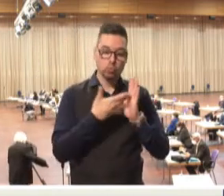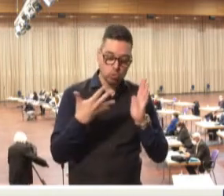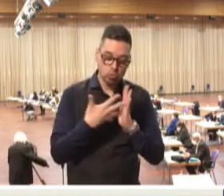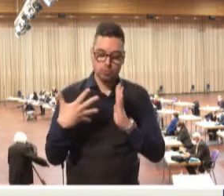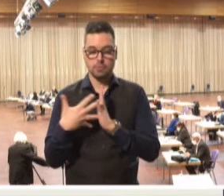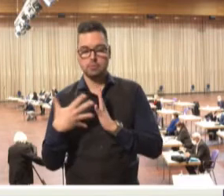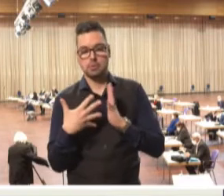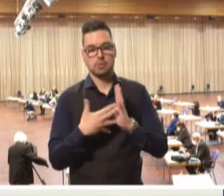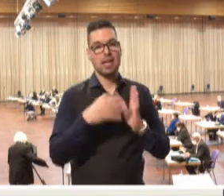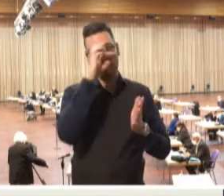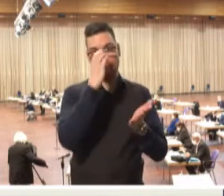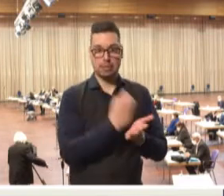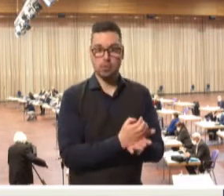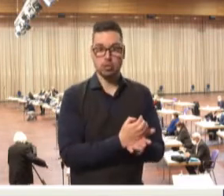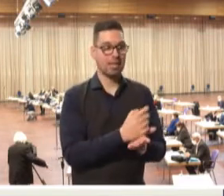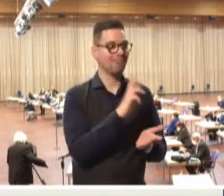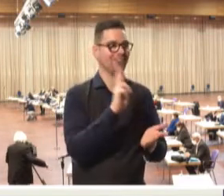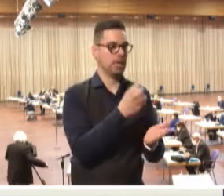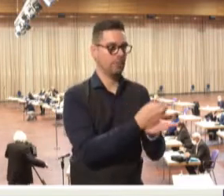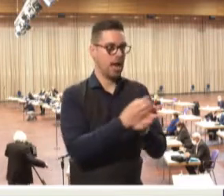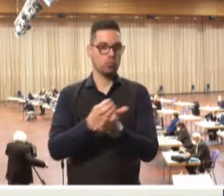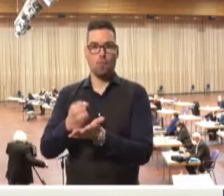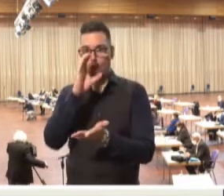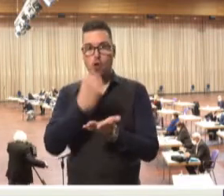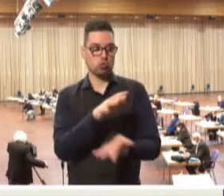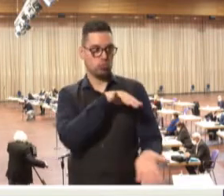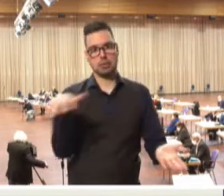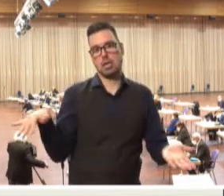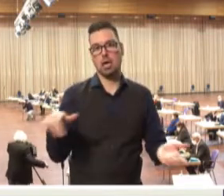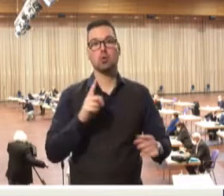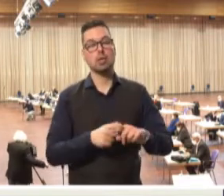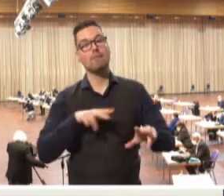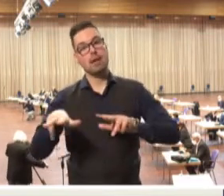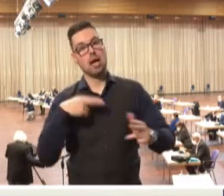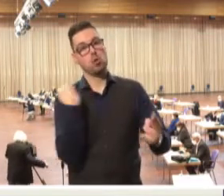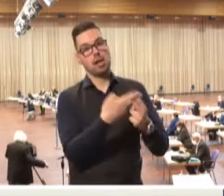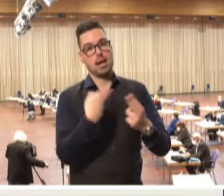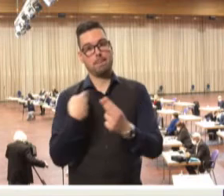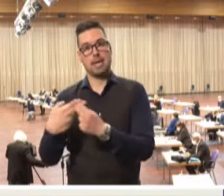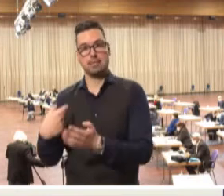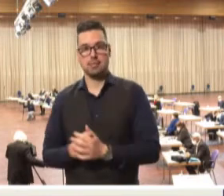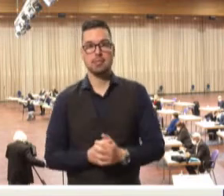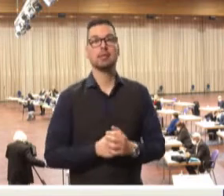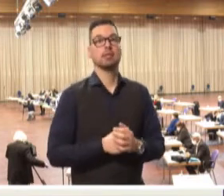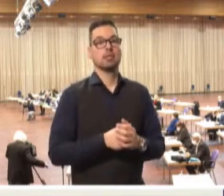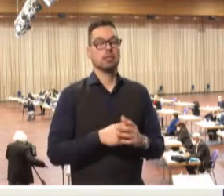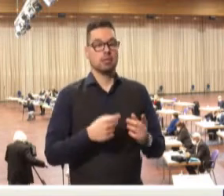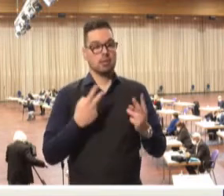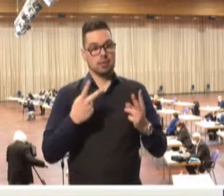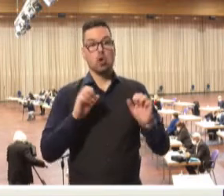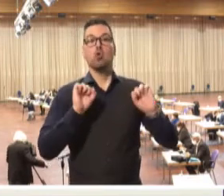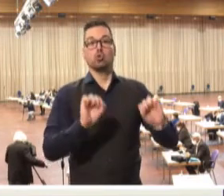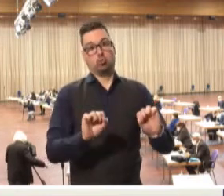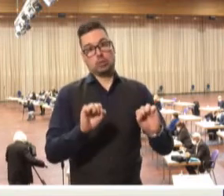überprüfen, Verantwortlichkeiten festzustellen und Verfahren anzupassen. Im Mittelpunkt dabei steht der